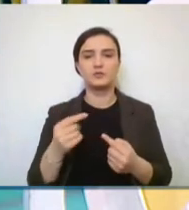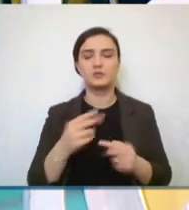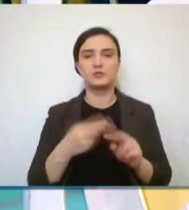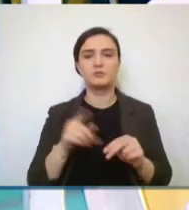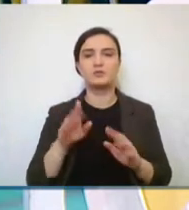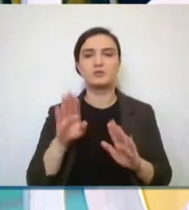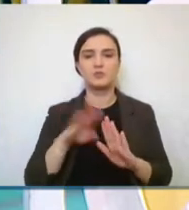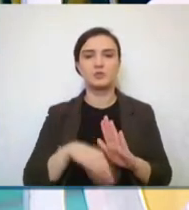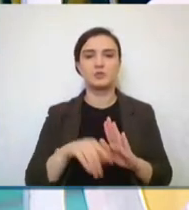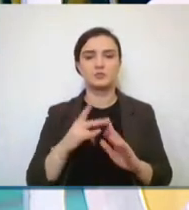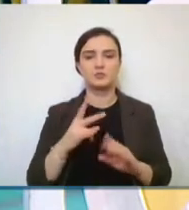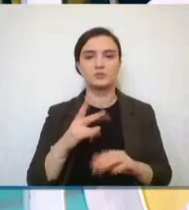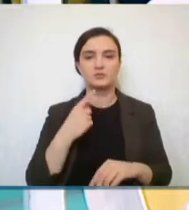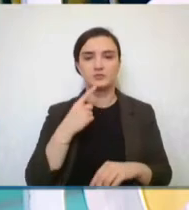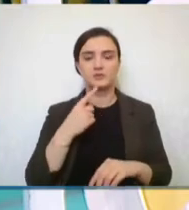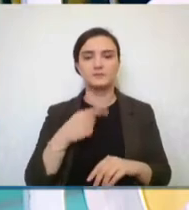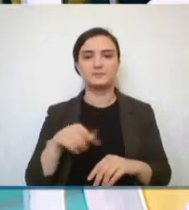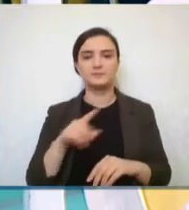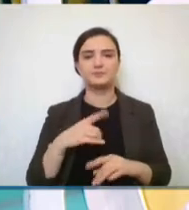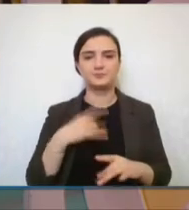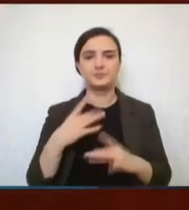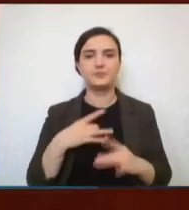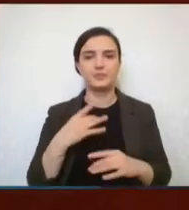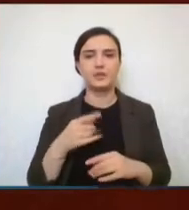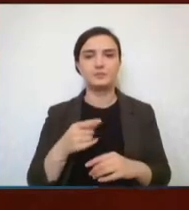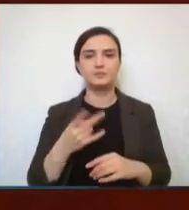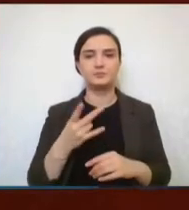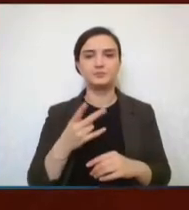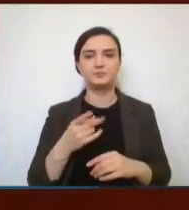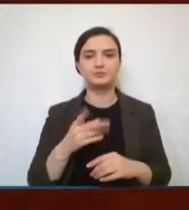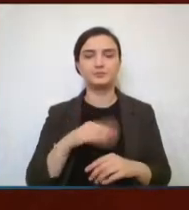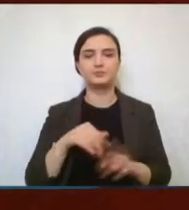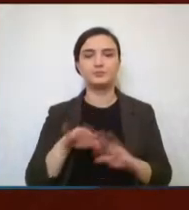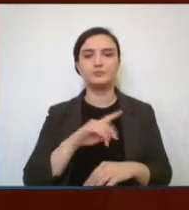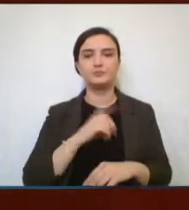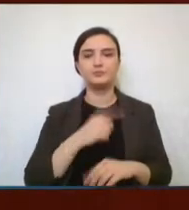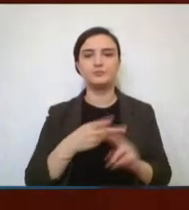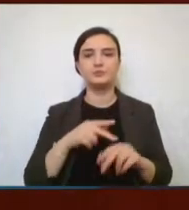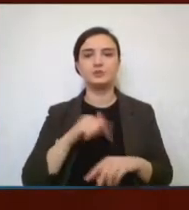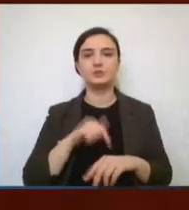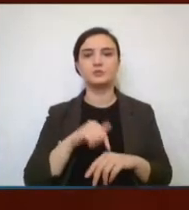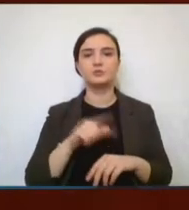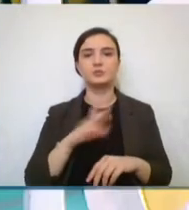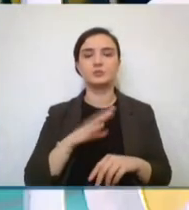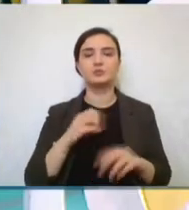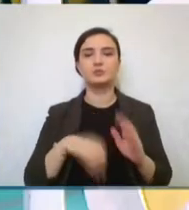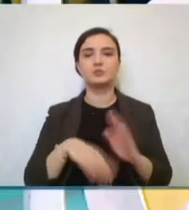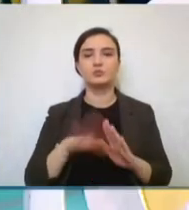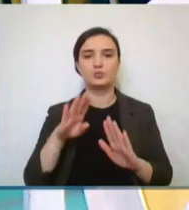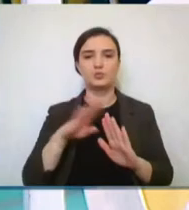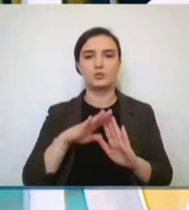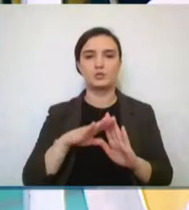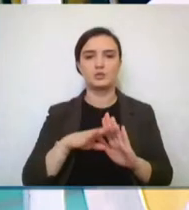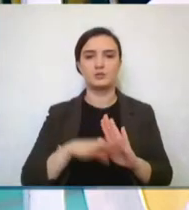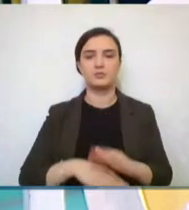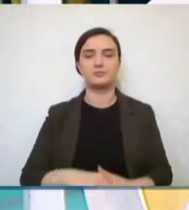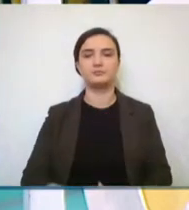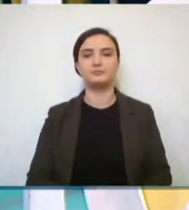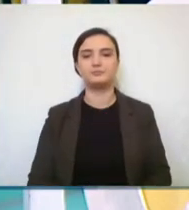უნდა ვთქვა. ანუ გამღიზიანებელი, უფრო და უფრო ძლიერი, სენსიტიური რო არ გახდეს, კიდე უარეს და კიდე უარეს და კიდე უარესი, ასე ვთქვა,